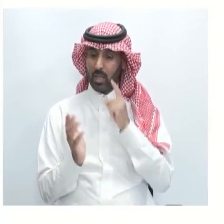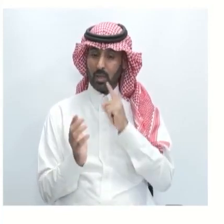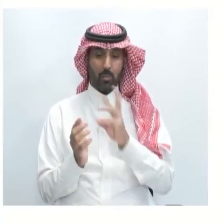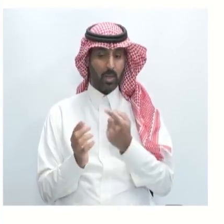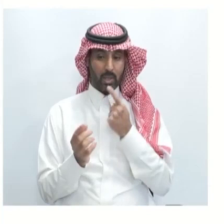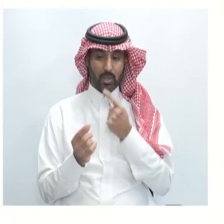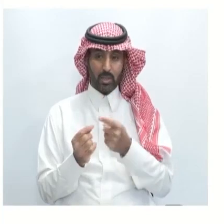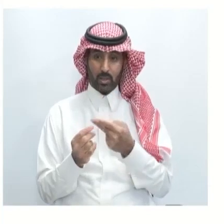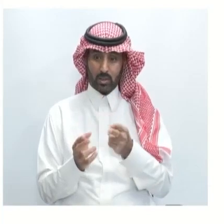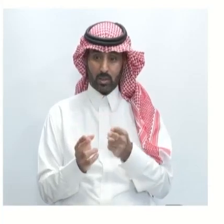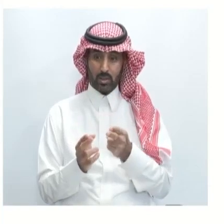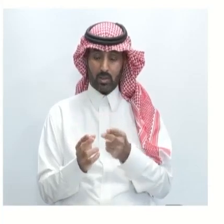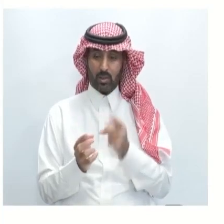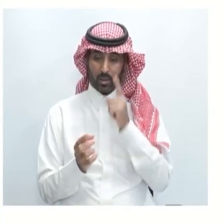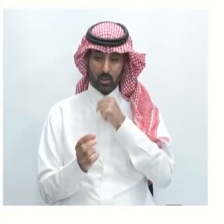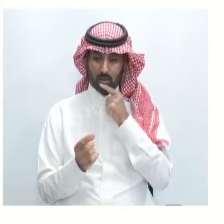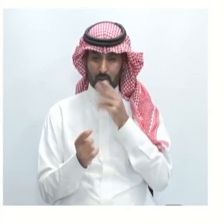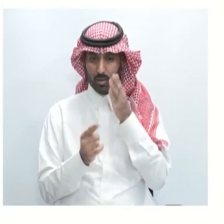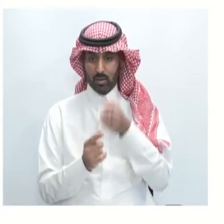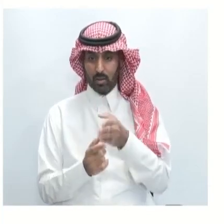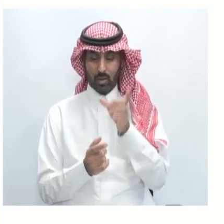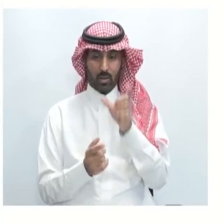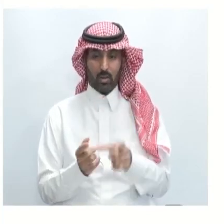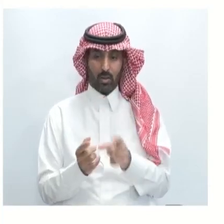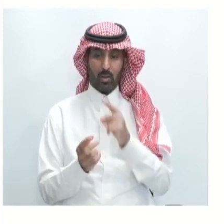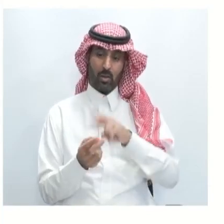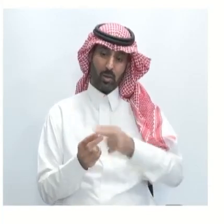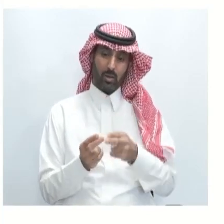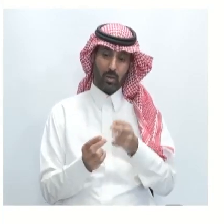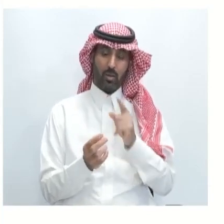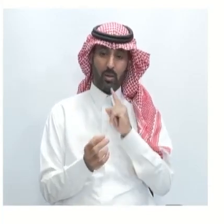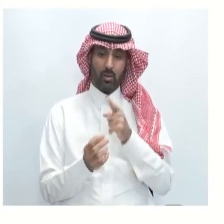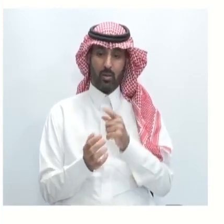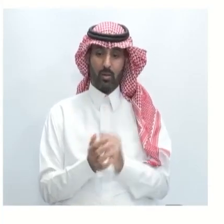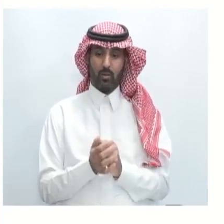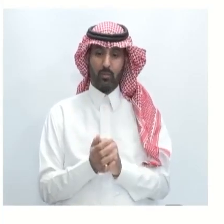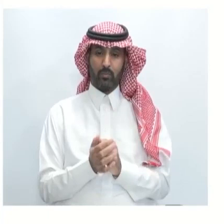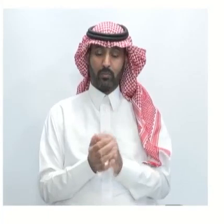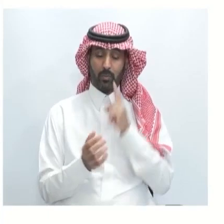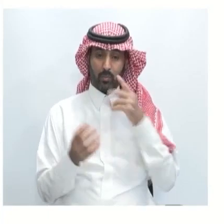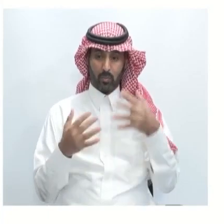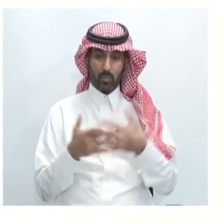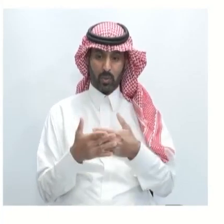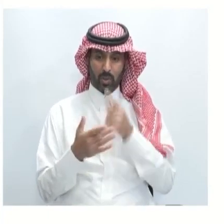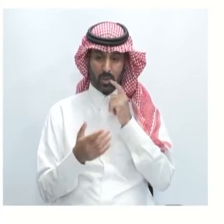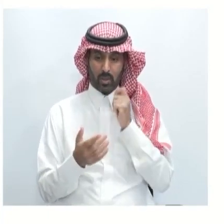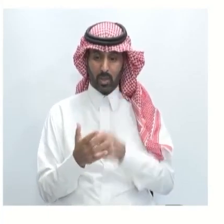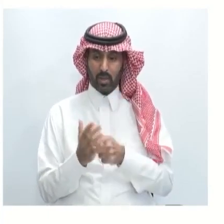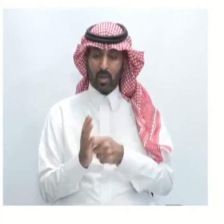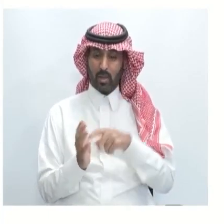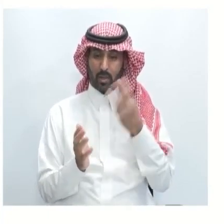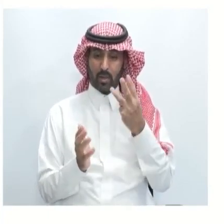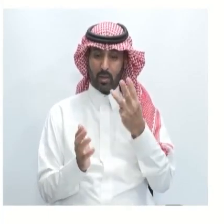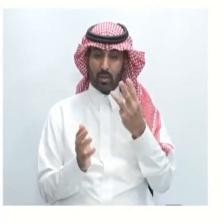سلمت لزم عنه لذاته قول اخر هو اذا مركب قضايا